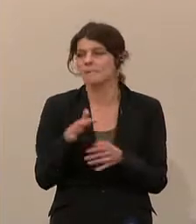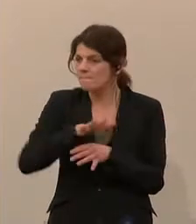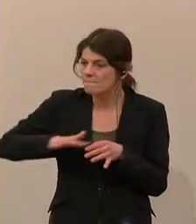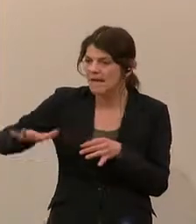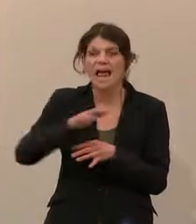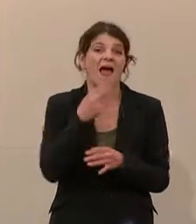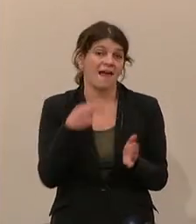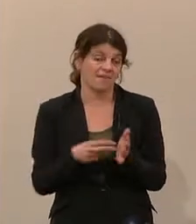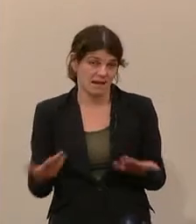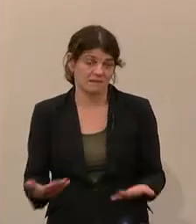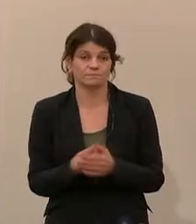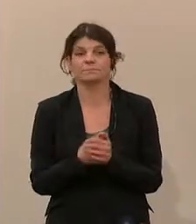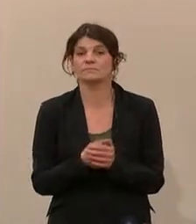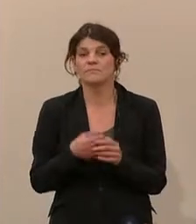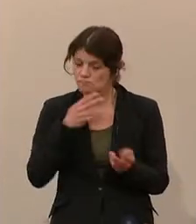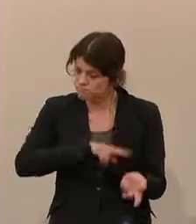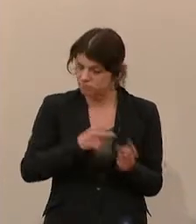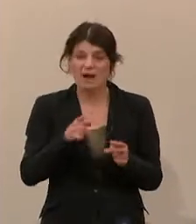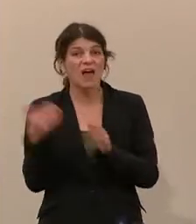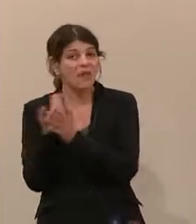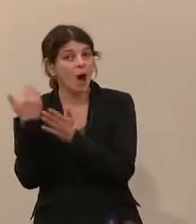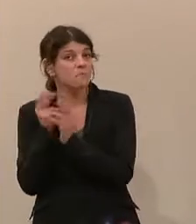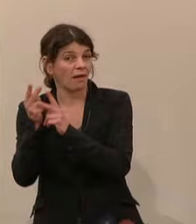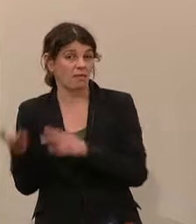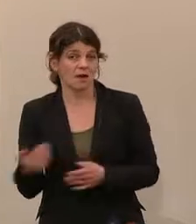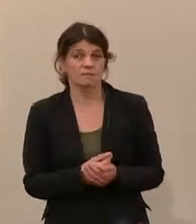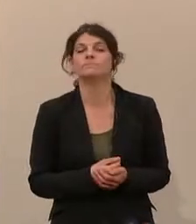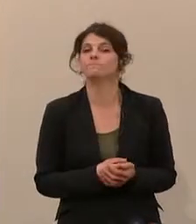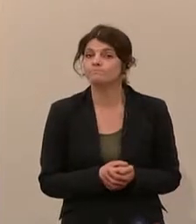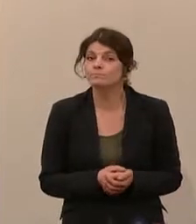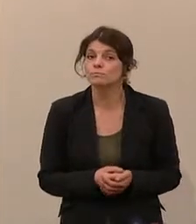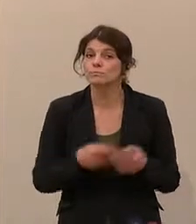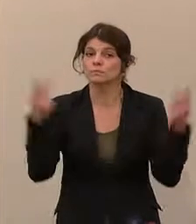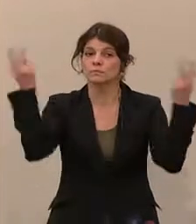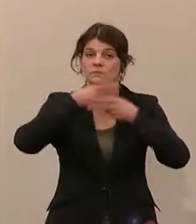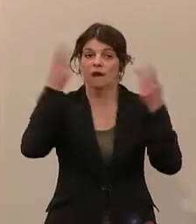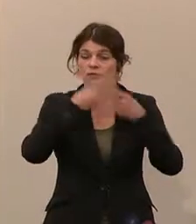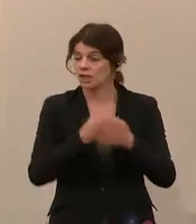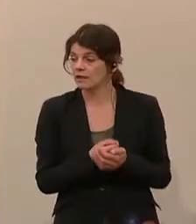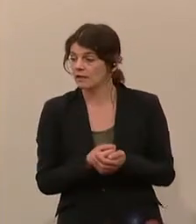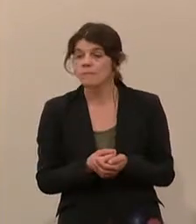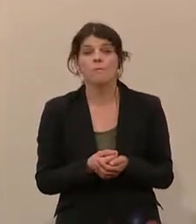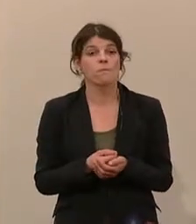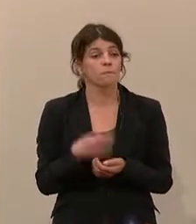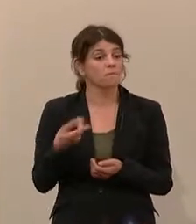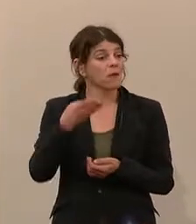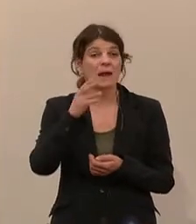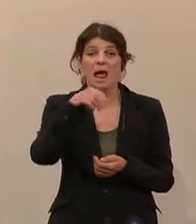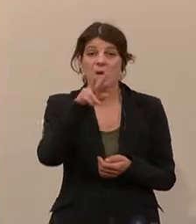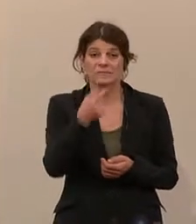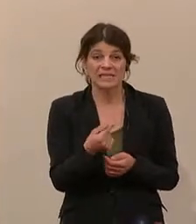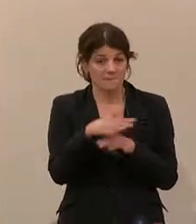Bereich Energie, Umstieg auf erneuerbare Energie. Und selbstverständlich bildet hier das BMFIT im Bereich